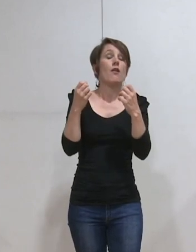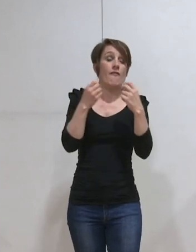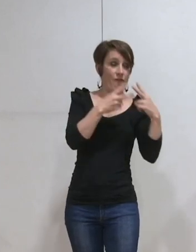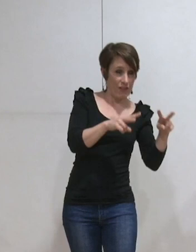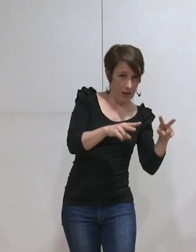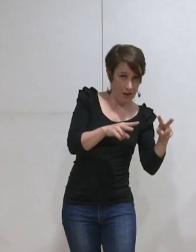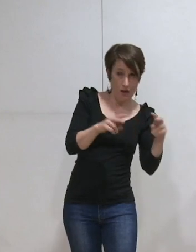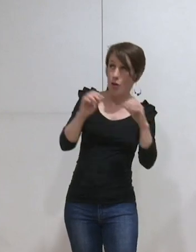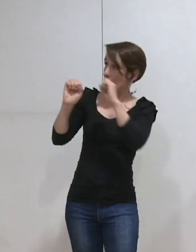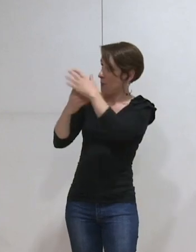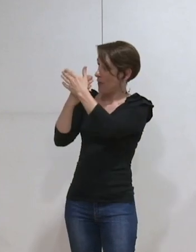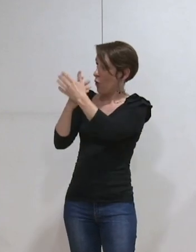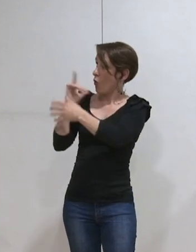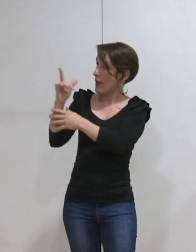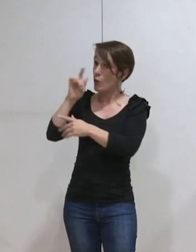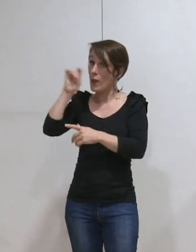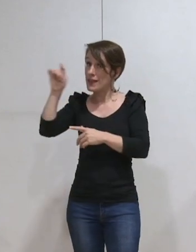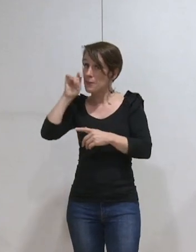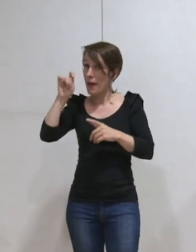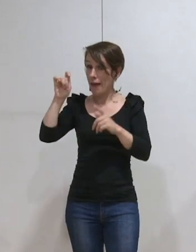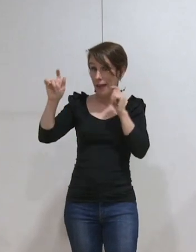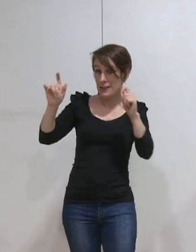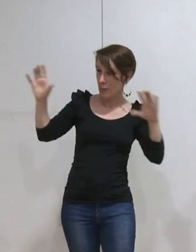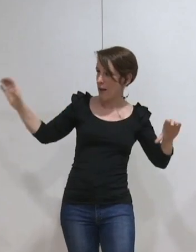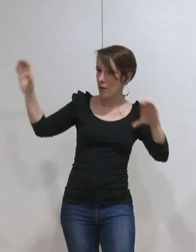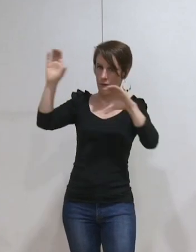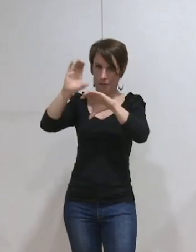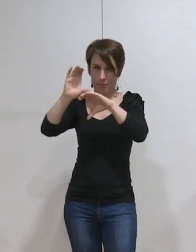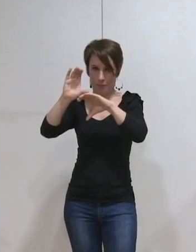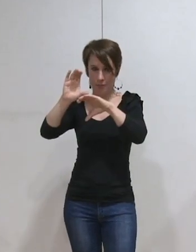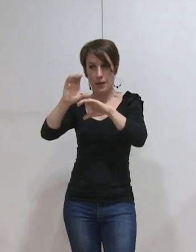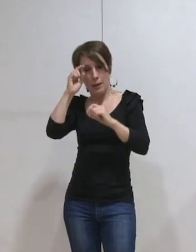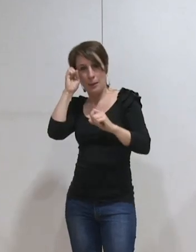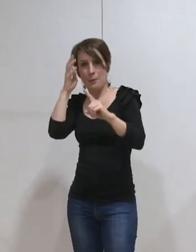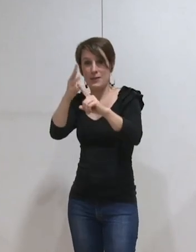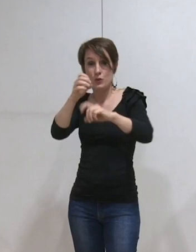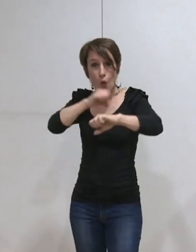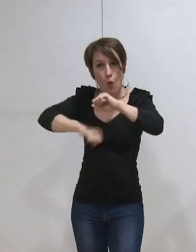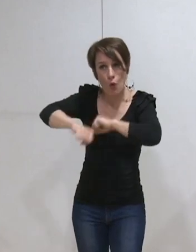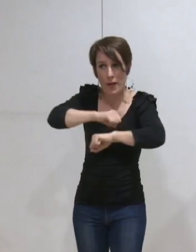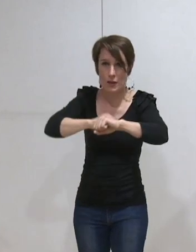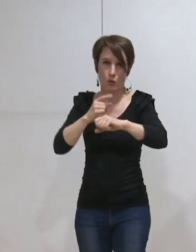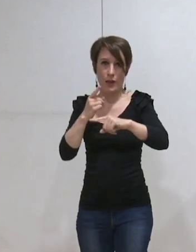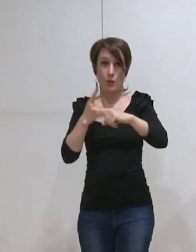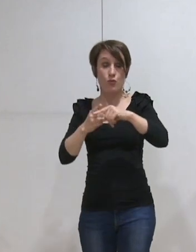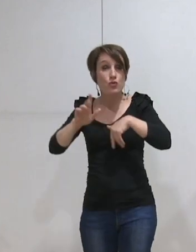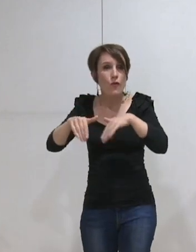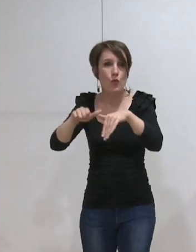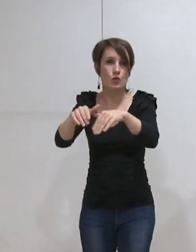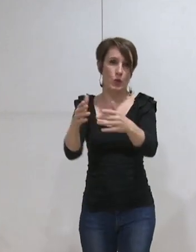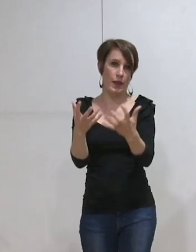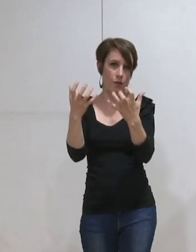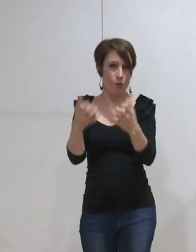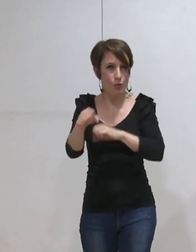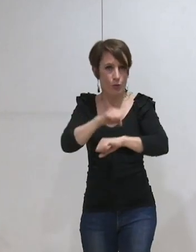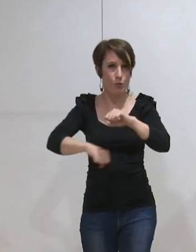métropole de pouvoir travailler à la fois sur des missions opérationnelles mais aussi fonctionnelles et bien évidemment d'avoir un travail